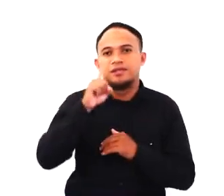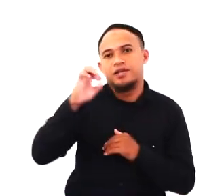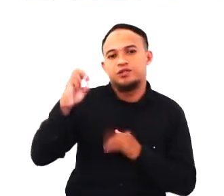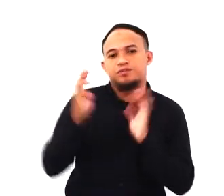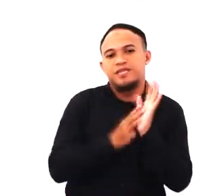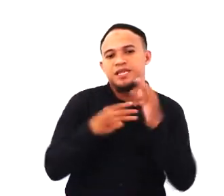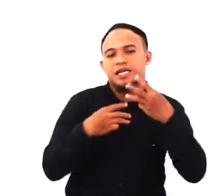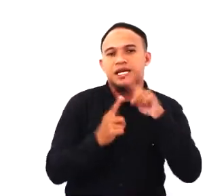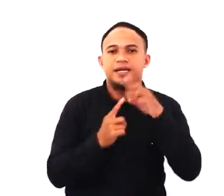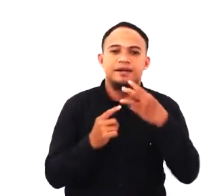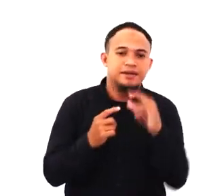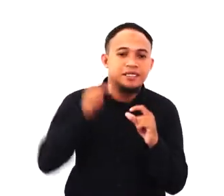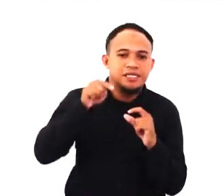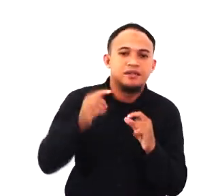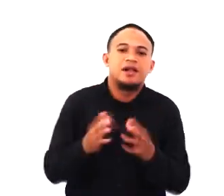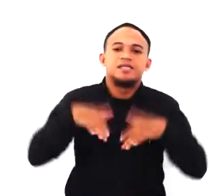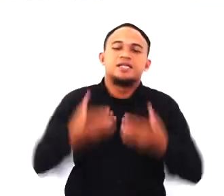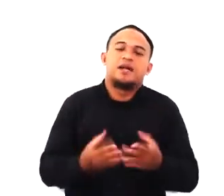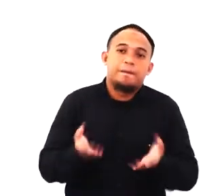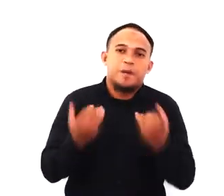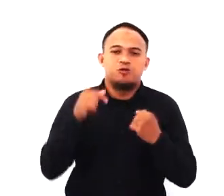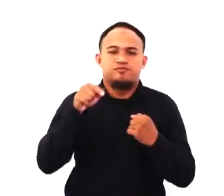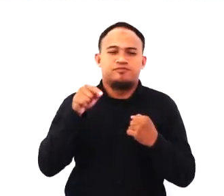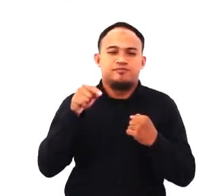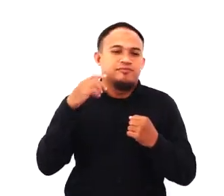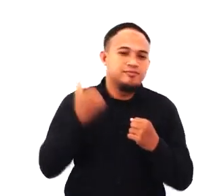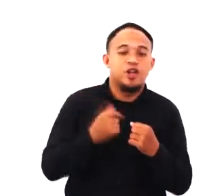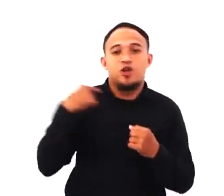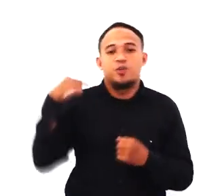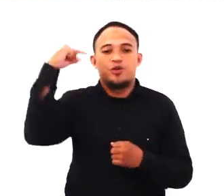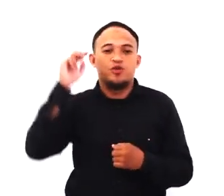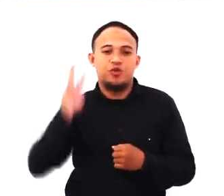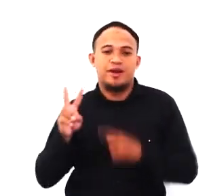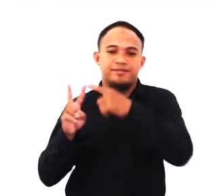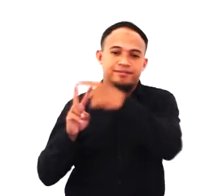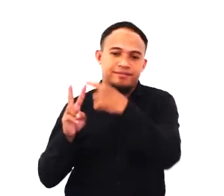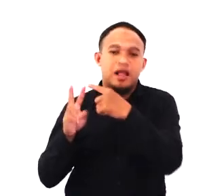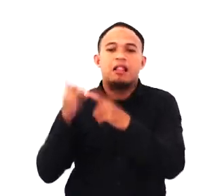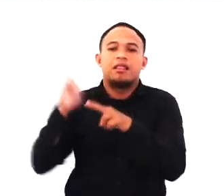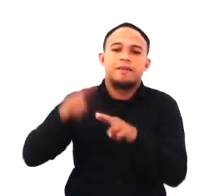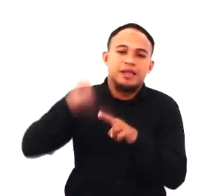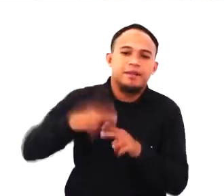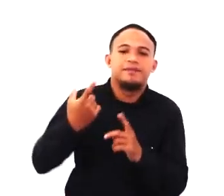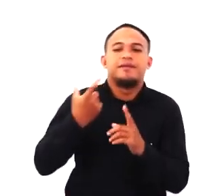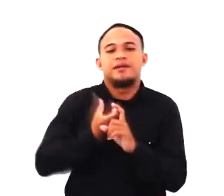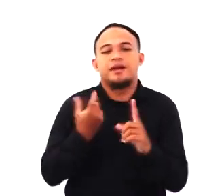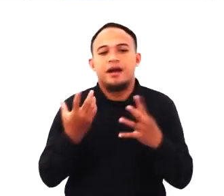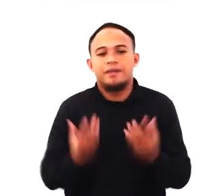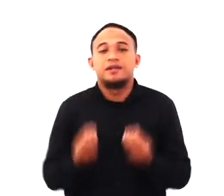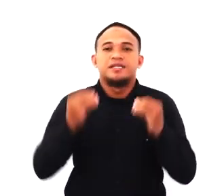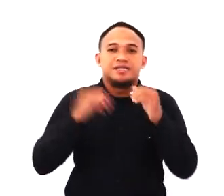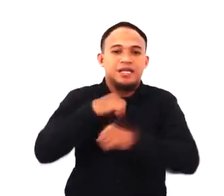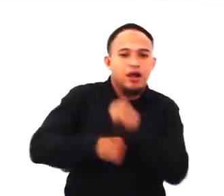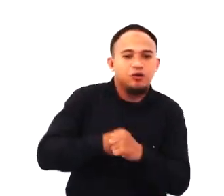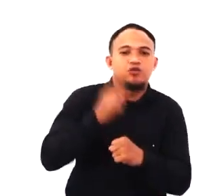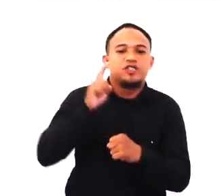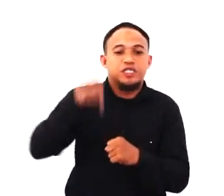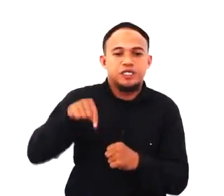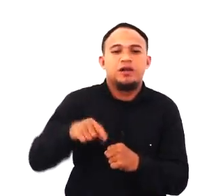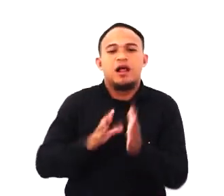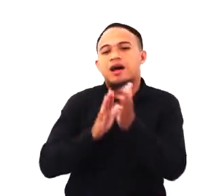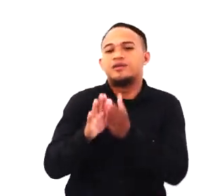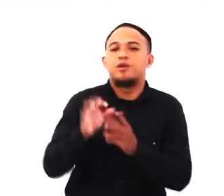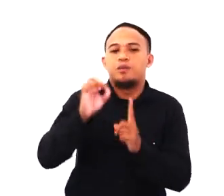Berdasarkan peninjauan tahap 1 dengan panjang kurang lebih 100 meter telah selesai dibangun. Gubernur